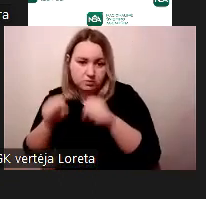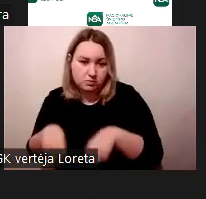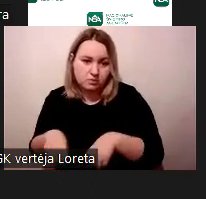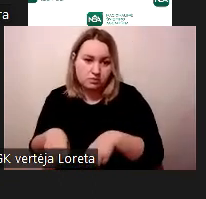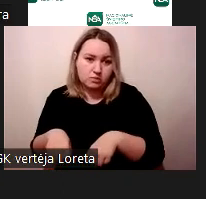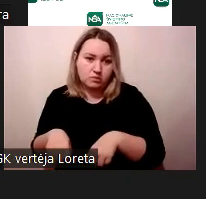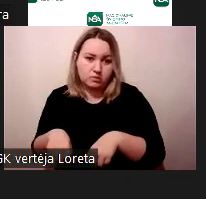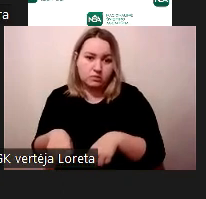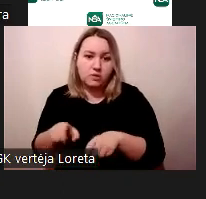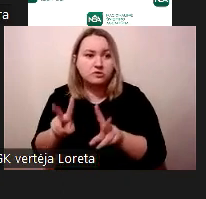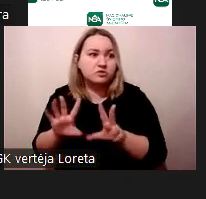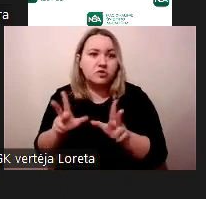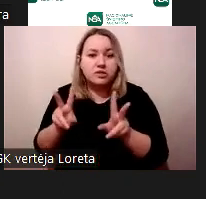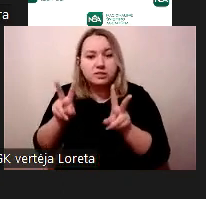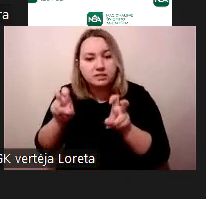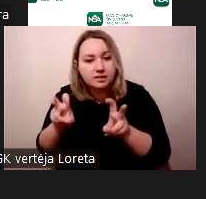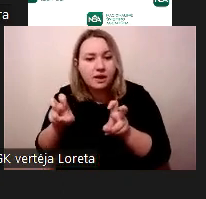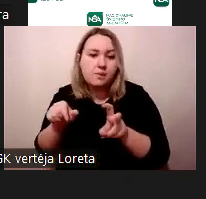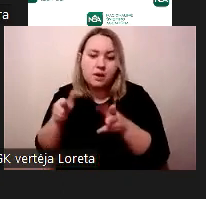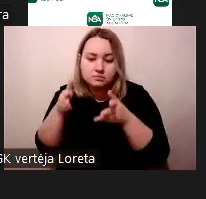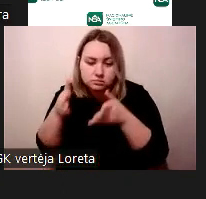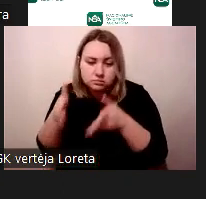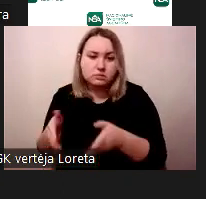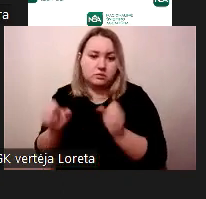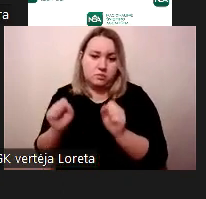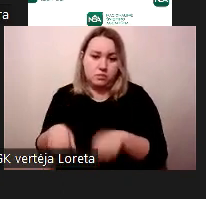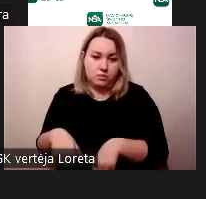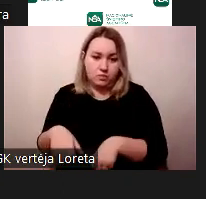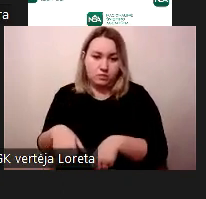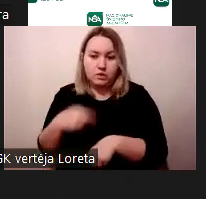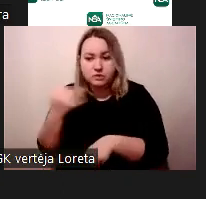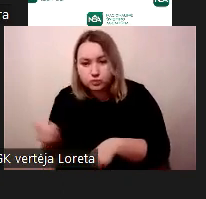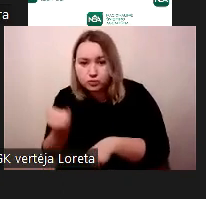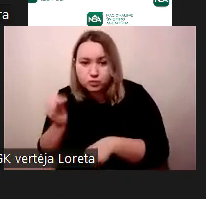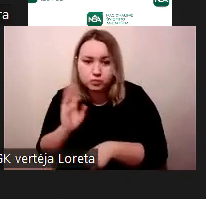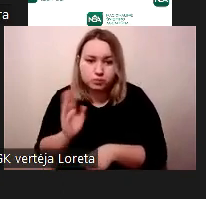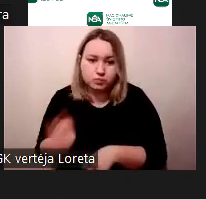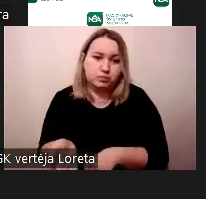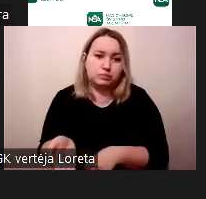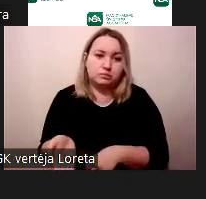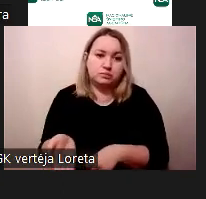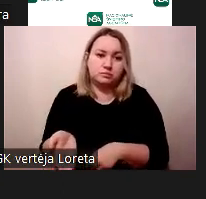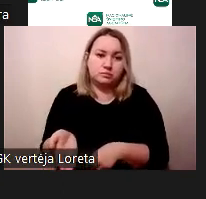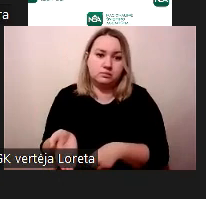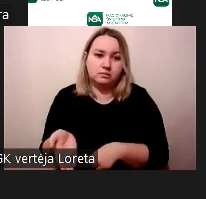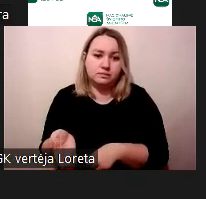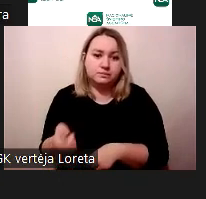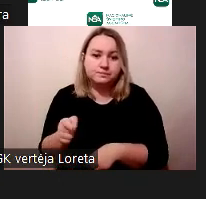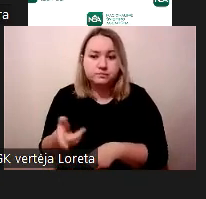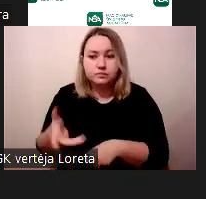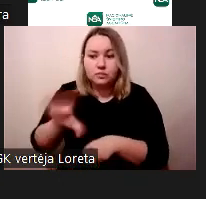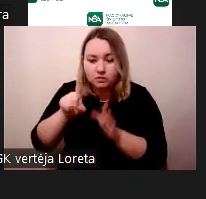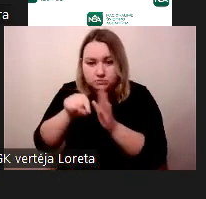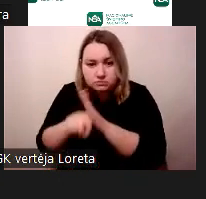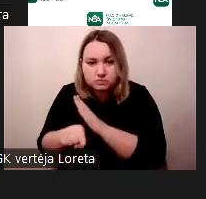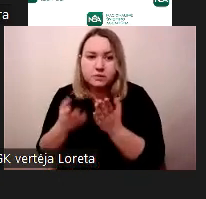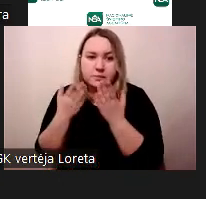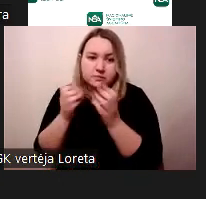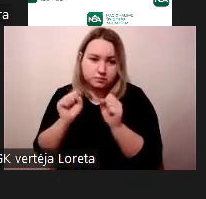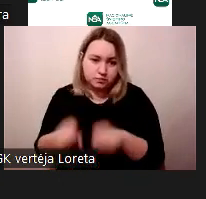pabrėžti kažkokią temą, kuri galėtų būti įdomi ir galima būtų apie ją daugiau pasiskaityti. Tai